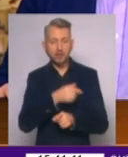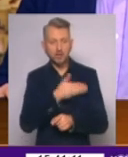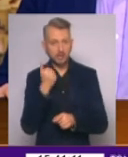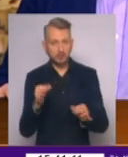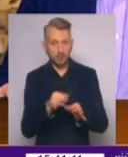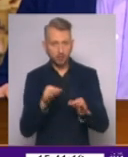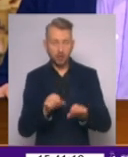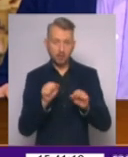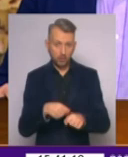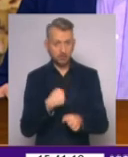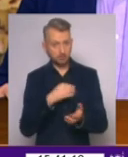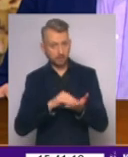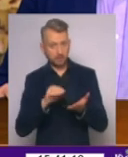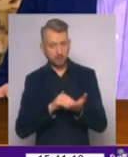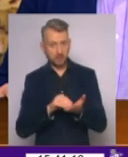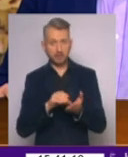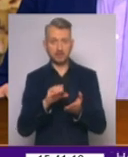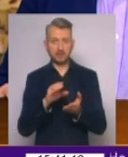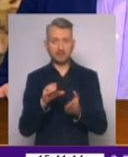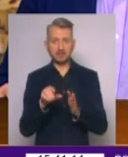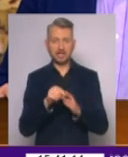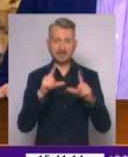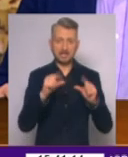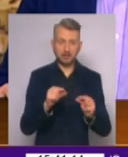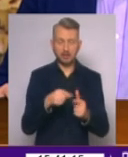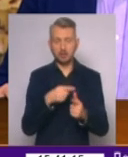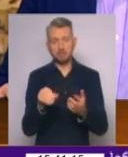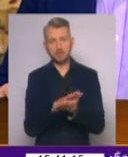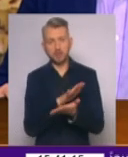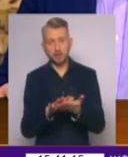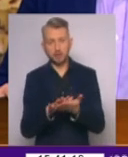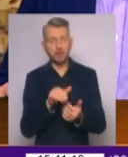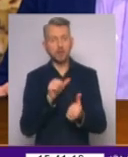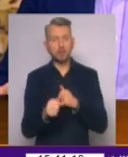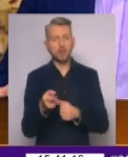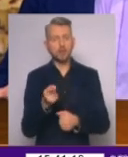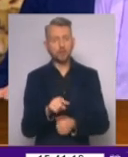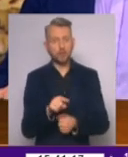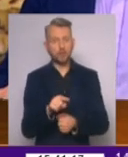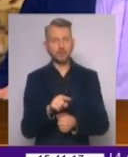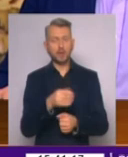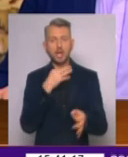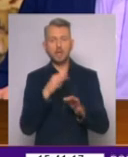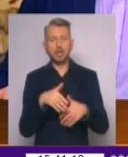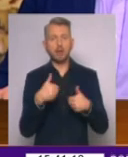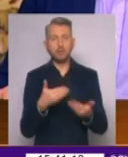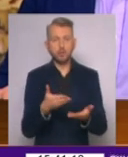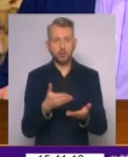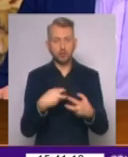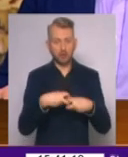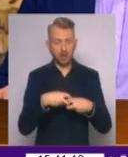Можно ли выписать со скидкой хотя бы или бесплатно их? И кроме того, рекомендуют